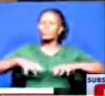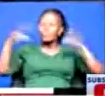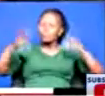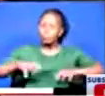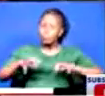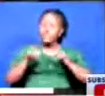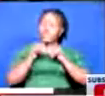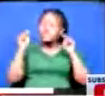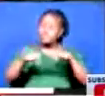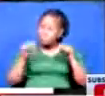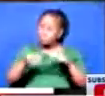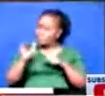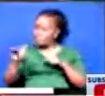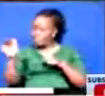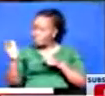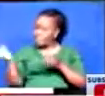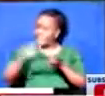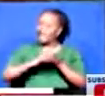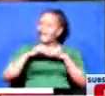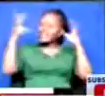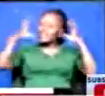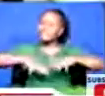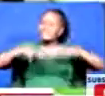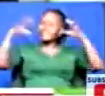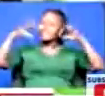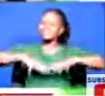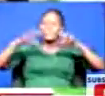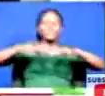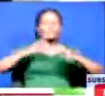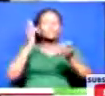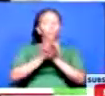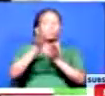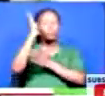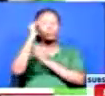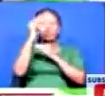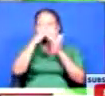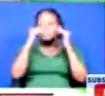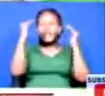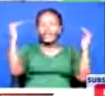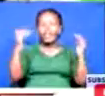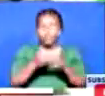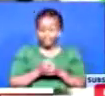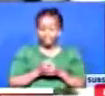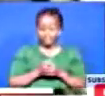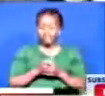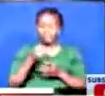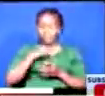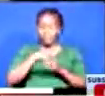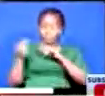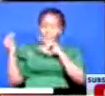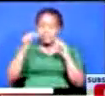akienda kutangaza, mvua ilinyesha. Sasa tunaona kuna Mungu ako biguni. Jina langu naitwa Mugomanvin Macharia. I'm here by Nyeri,